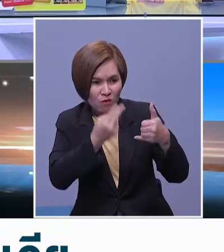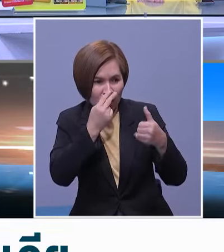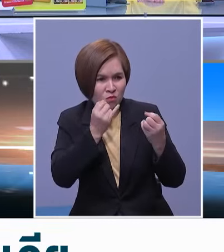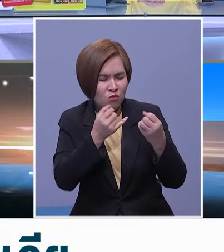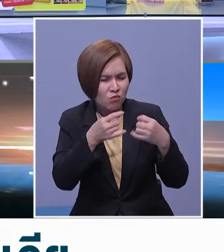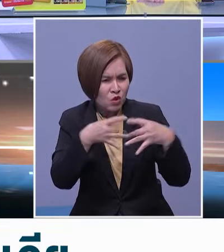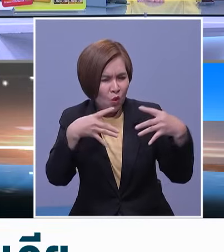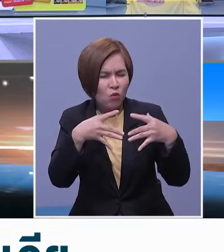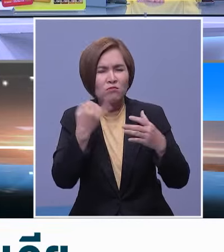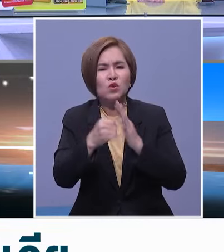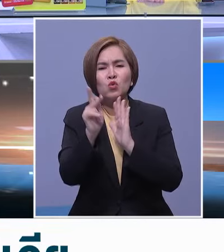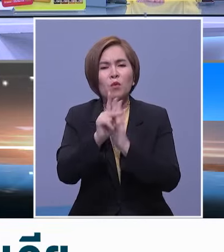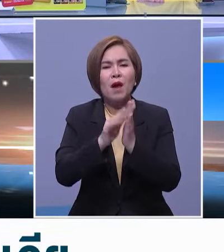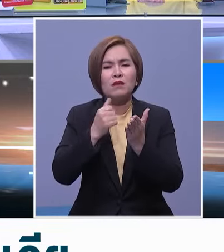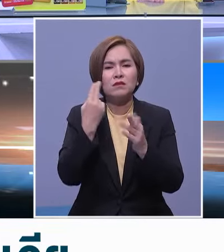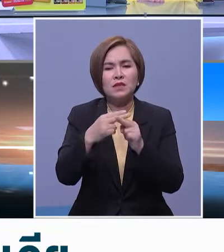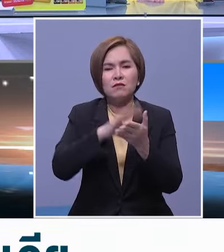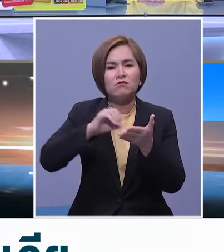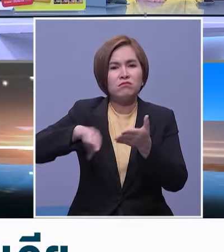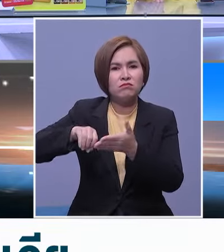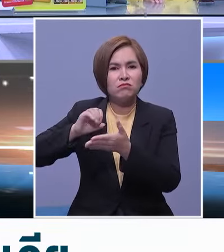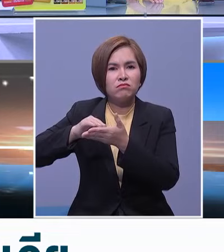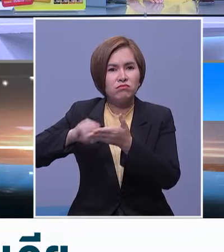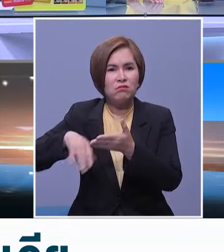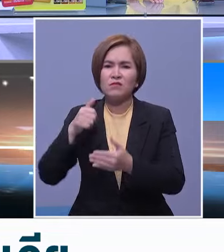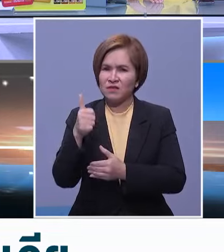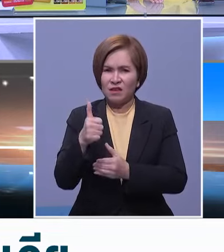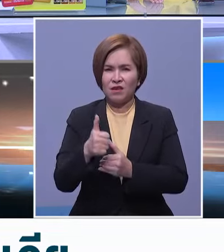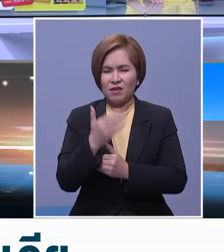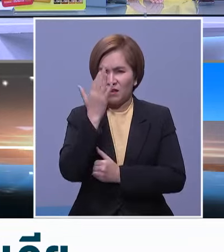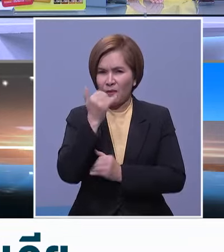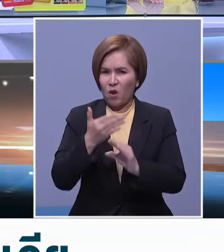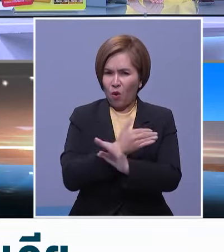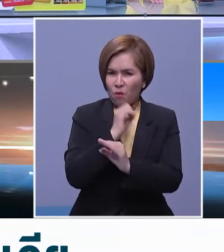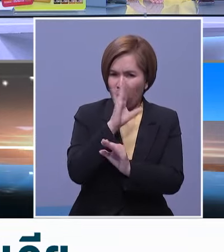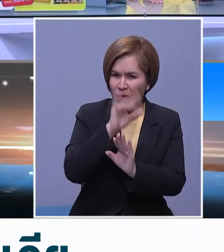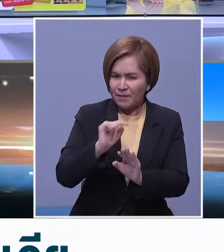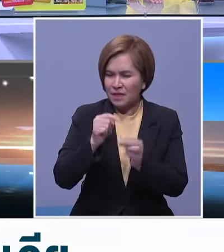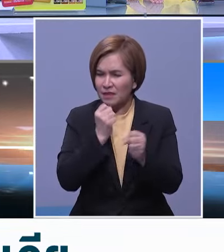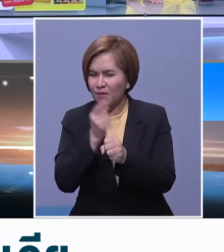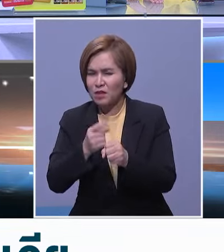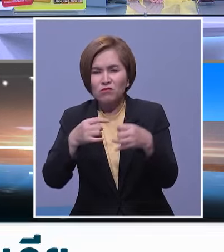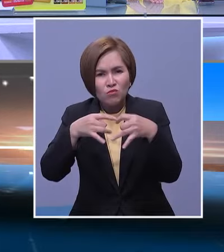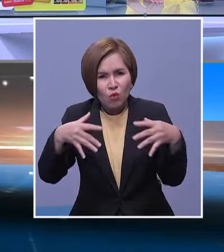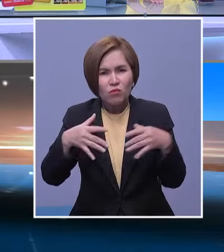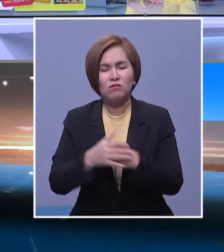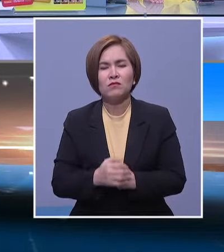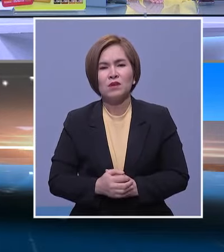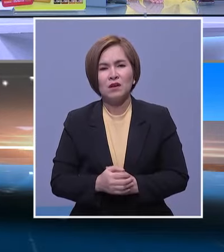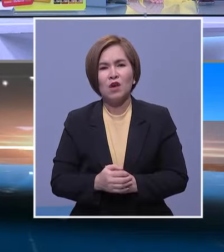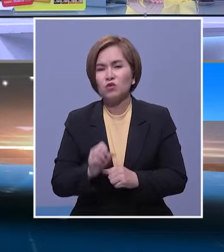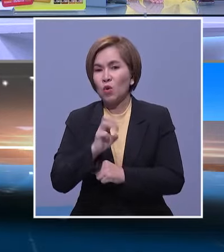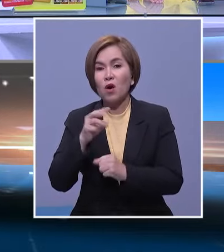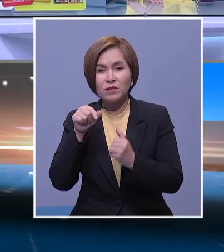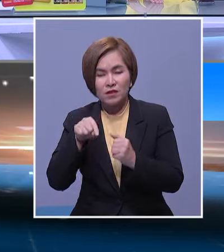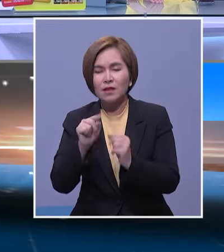กต้องตามกฎหมายสอยออกทีหลังก็ได้แบบนี ้ มันก็เลยยังคาราซังอยู่แบบนี้แล้วสว.ชุดปัจจุบันที่พอตั้งกมธ.สำเร็จเนี่ยแน่นอน